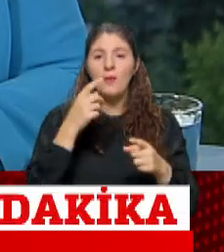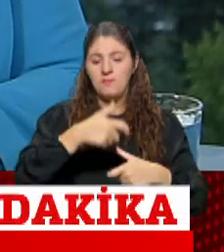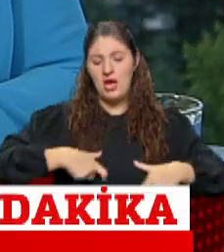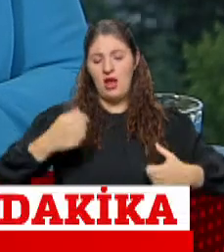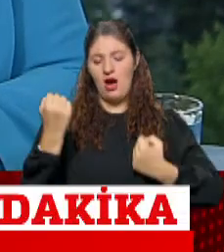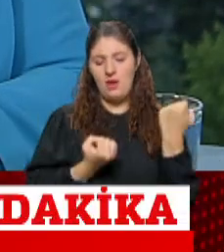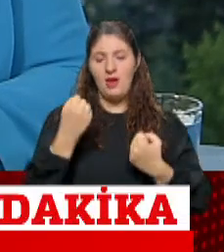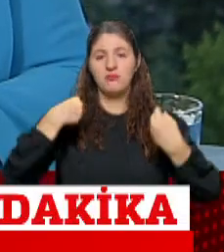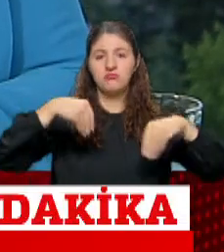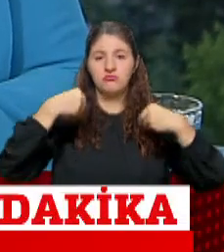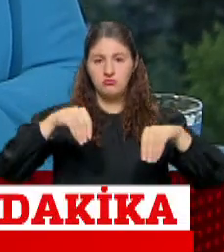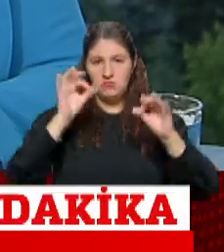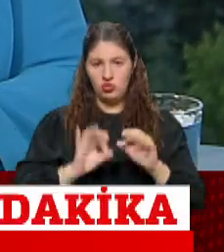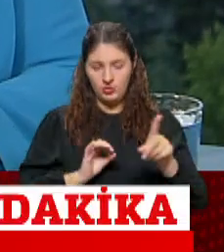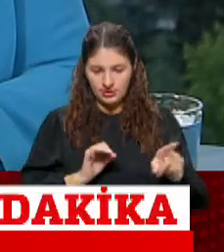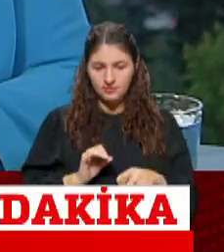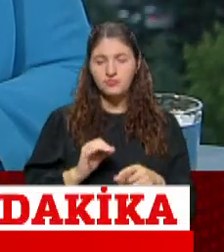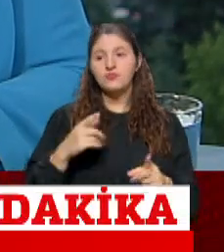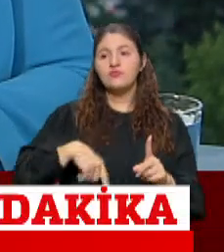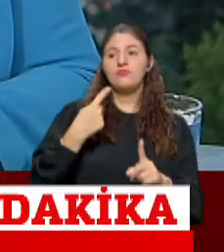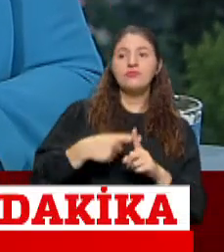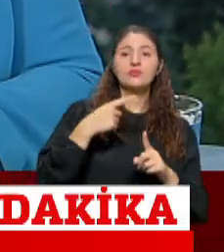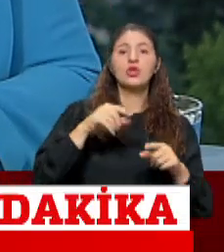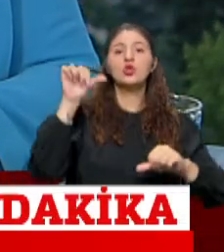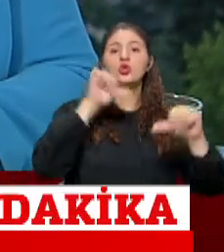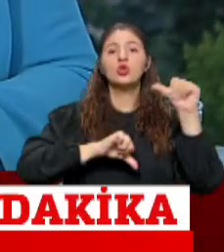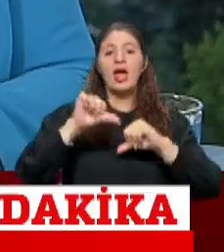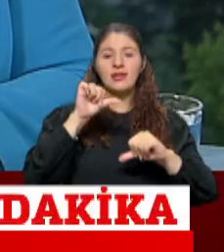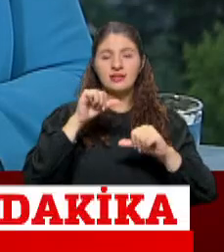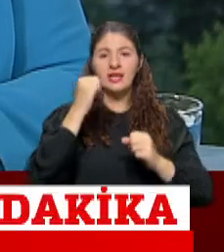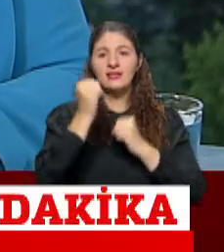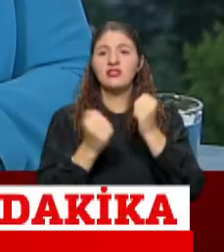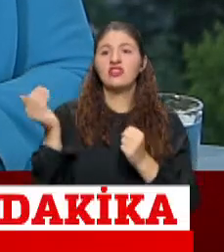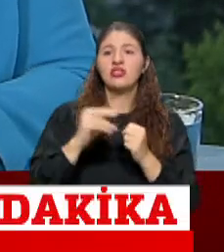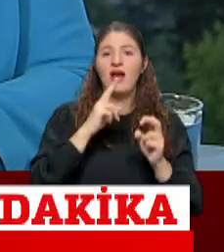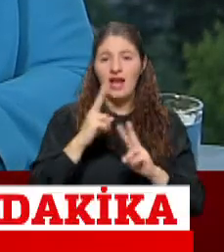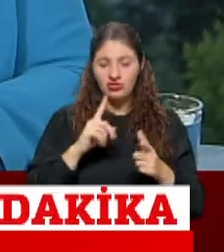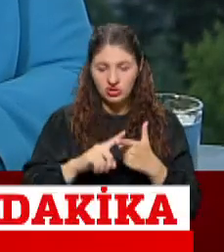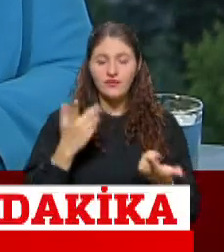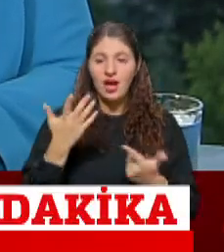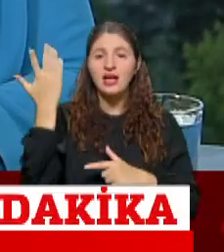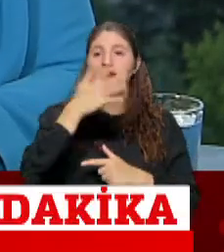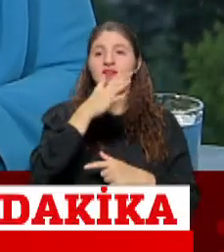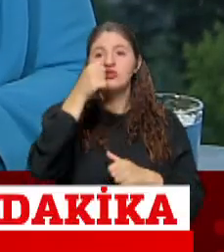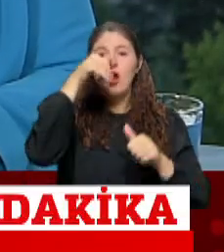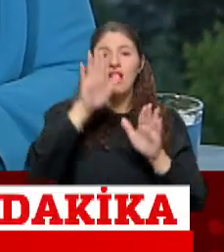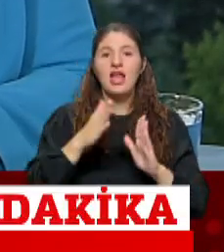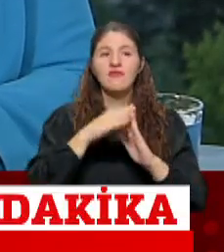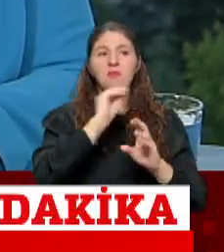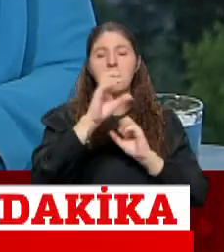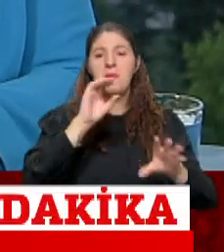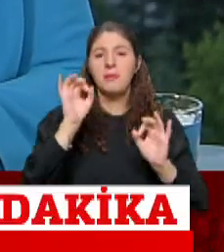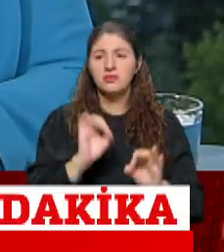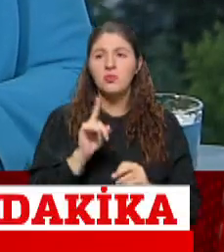arabanın piyasaya çıkması artı nükleer santralden gelecek enerji ve Karadeniz doğalgazının evlere